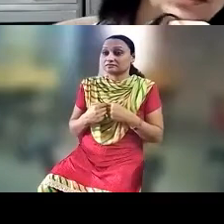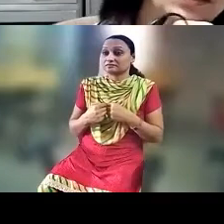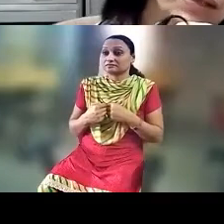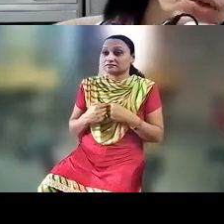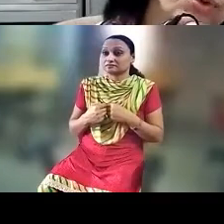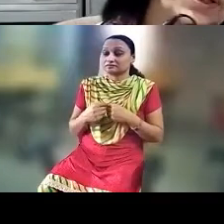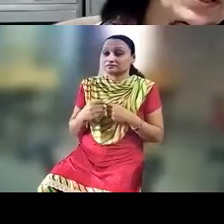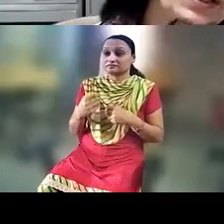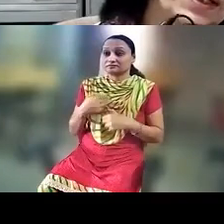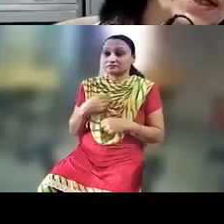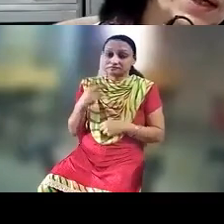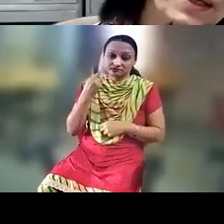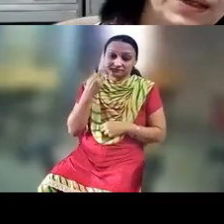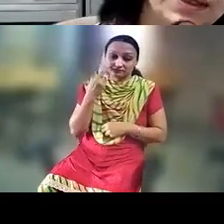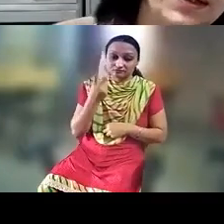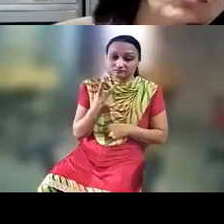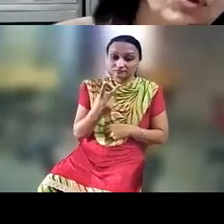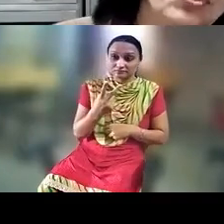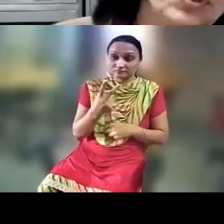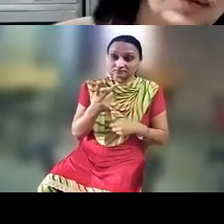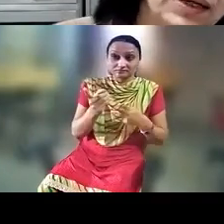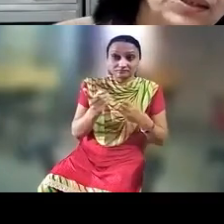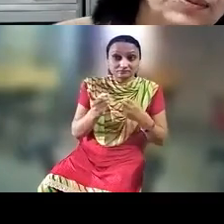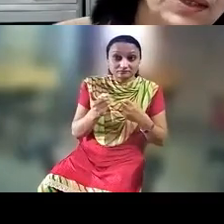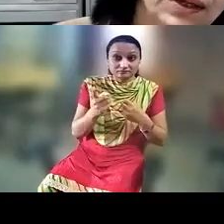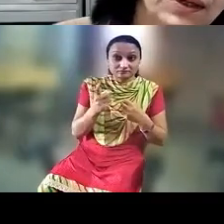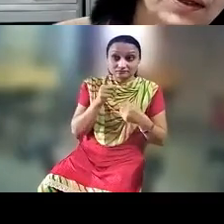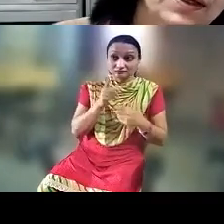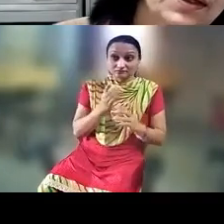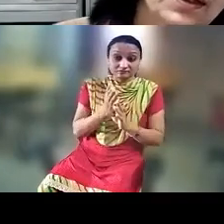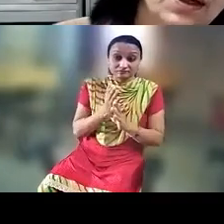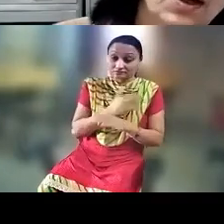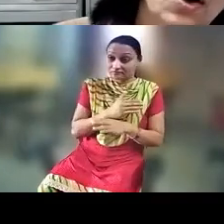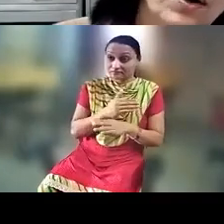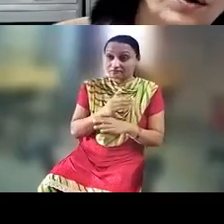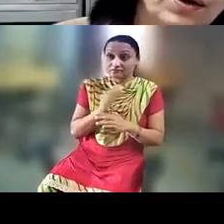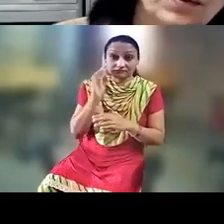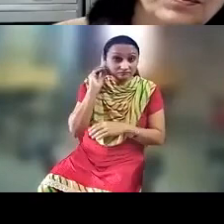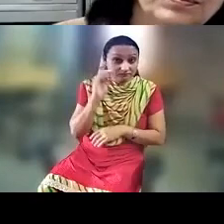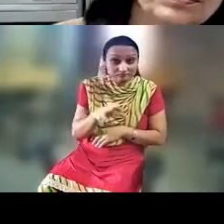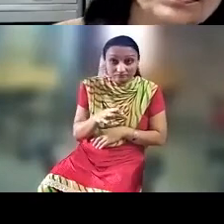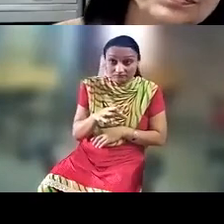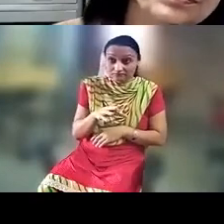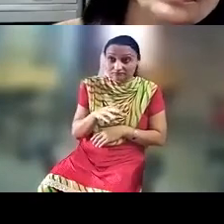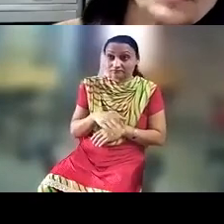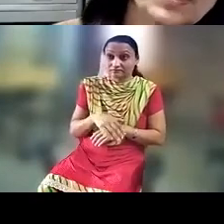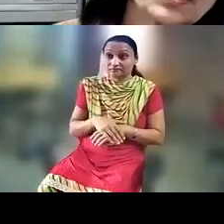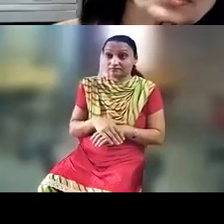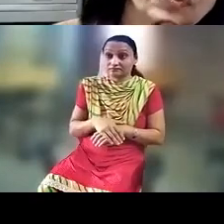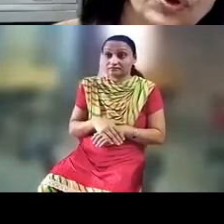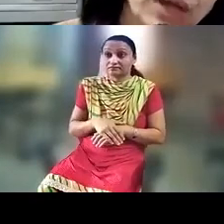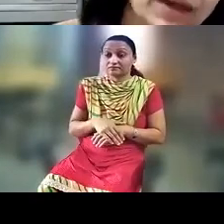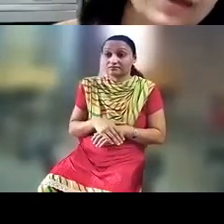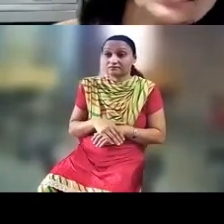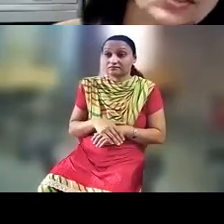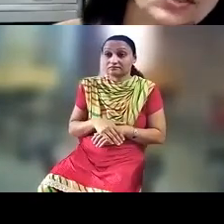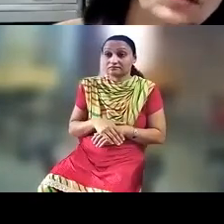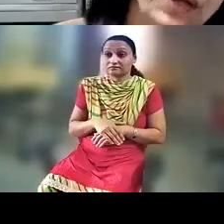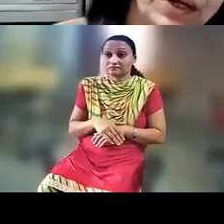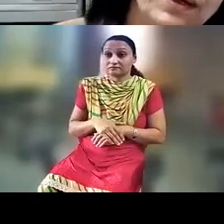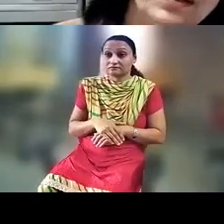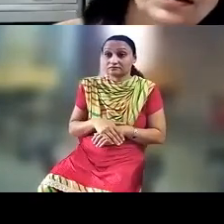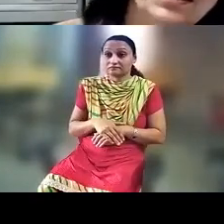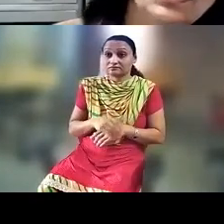ये देखने की जरूरत है कि क्या नहीं करना है वो हम उसे पहले से बताएं, और वो अगर